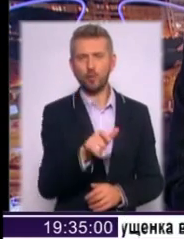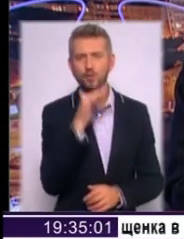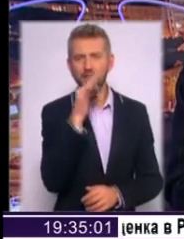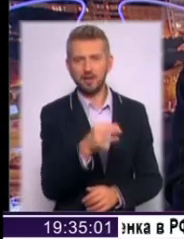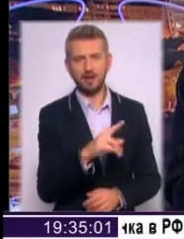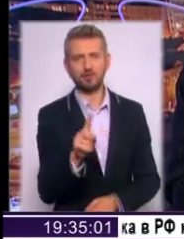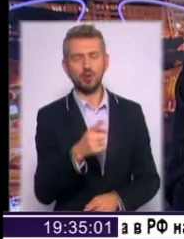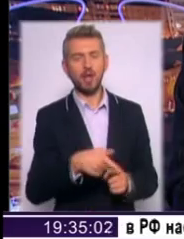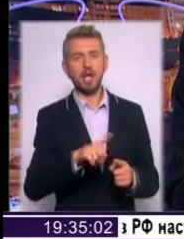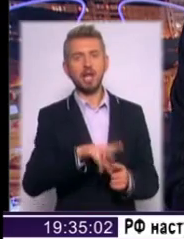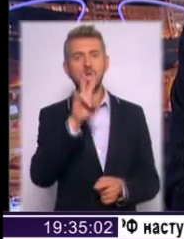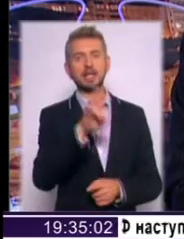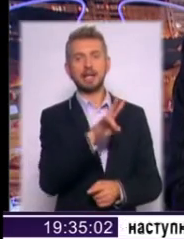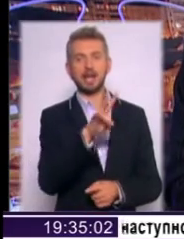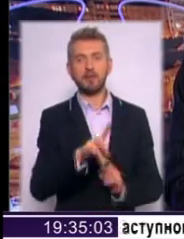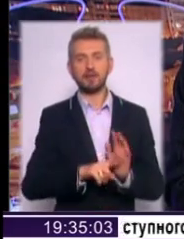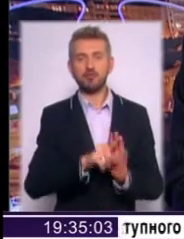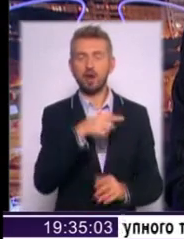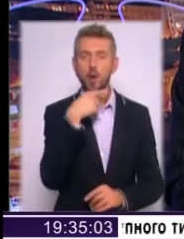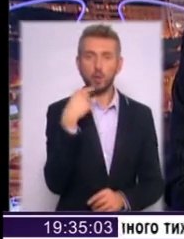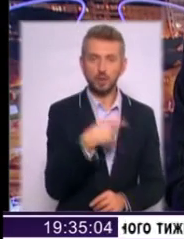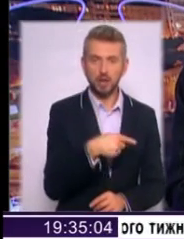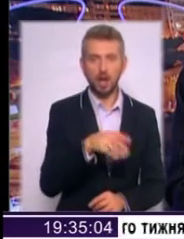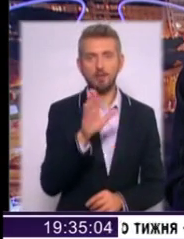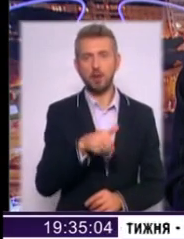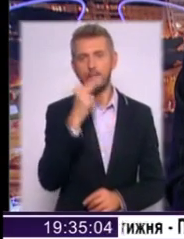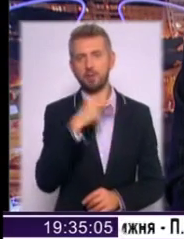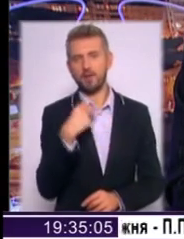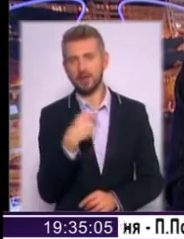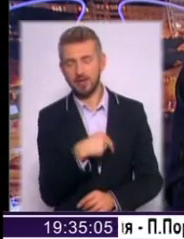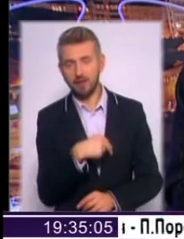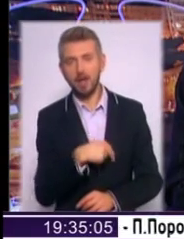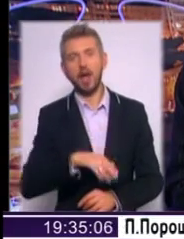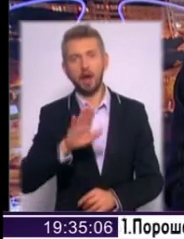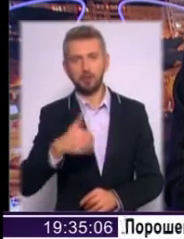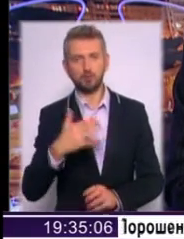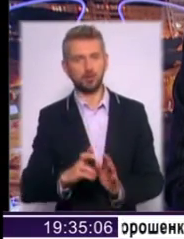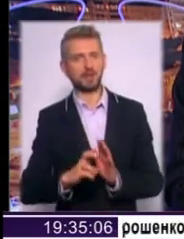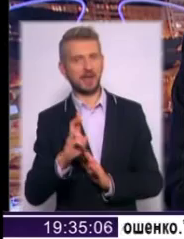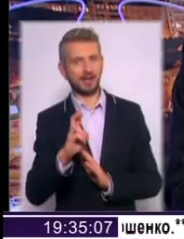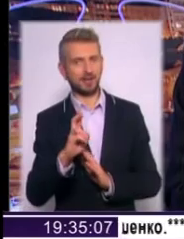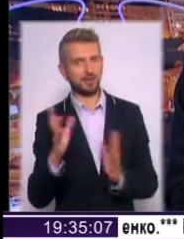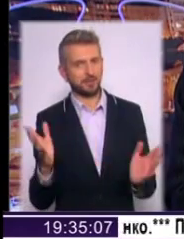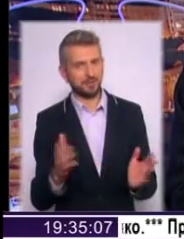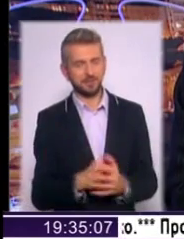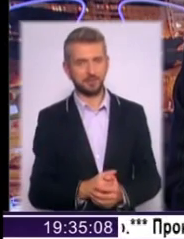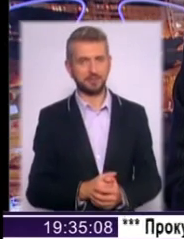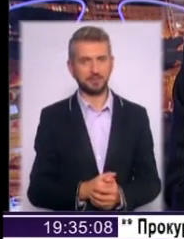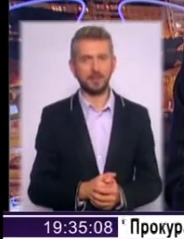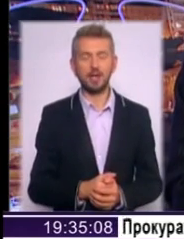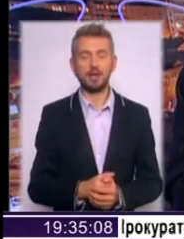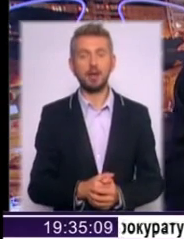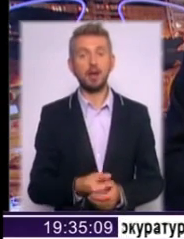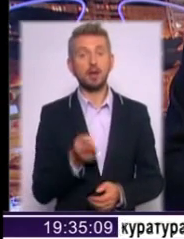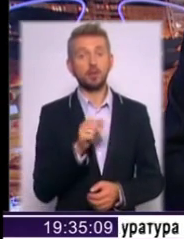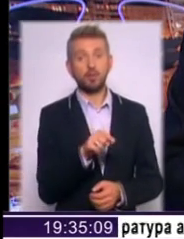що ця церква спочатку руська, а потім православна, а тільки потім уже церква. Тому